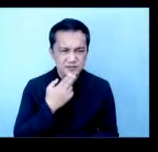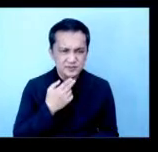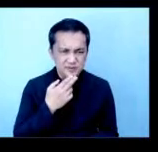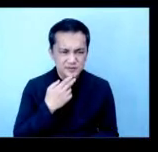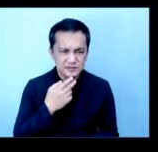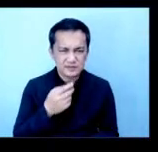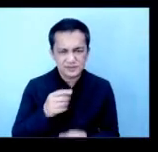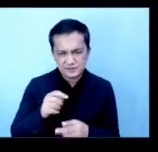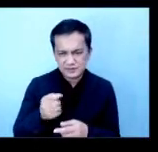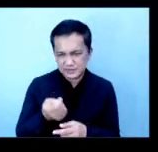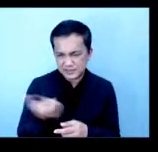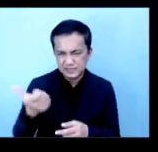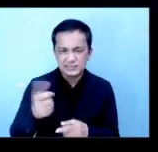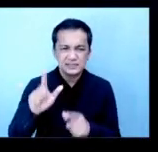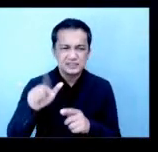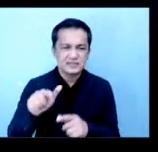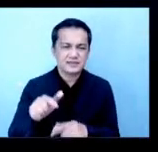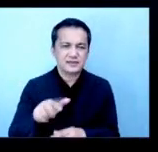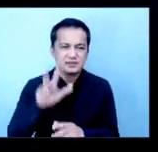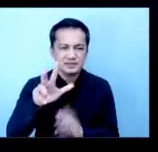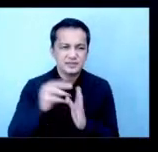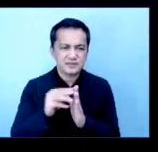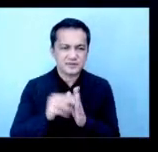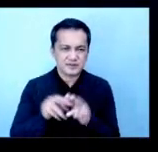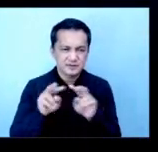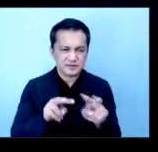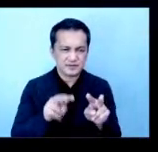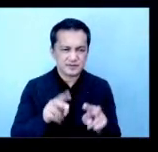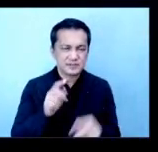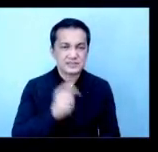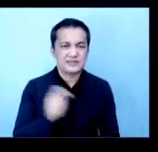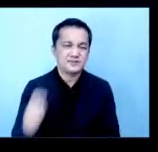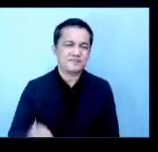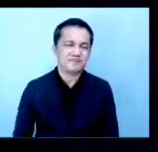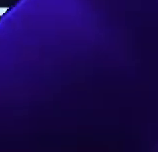later." May more than 3 million views na yan sa TikTok.